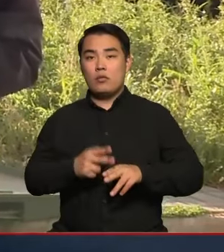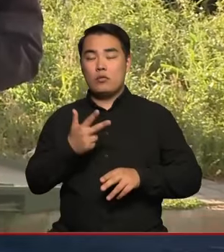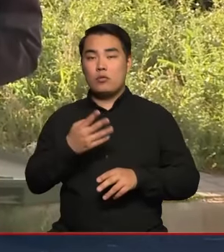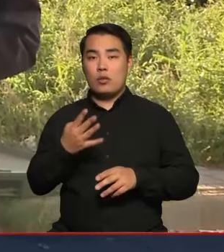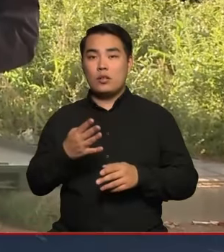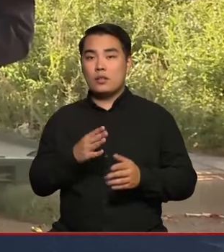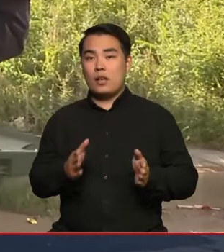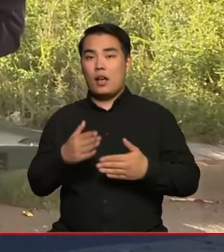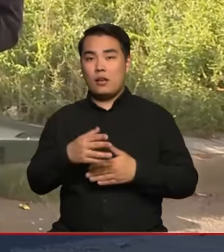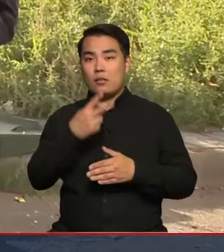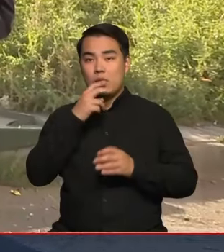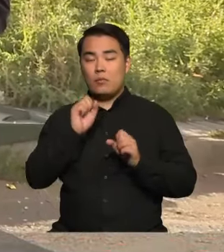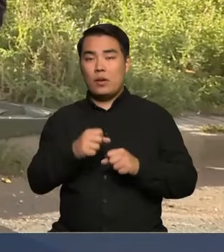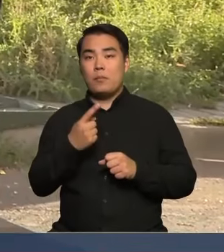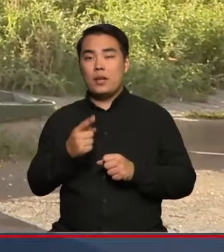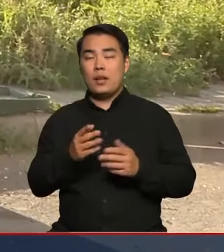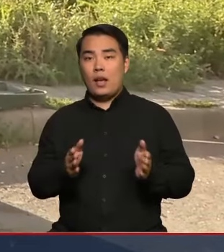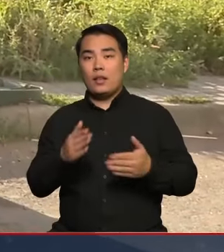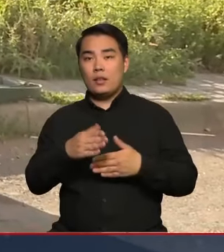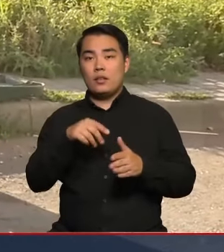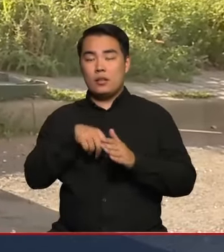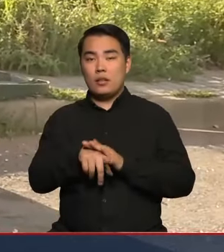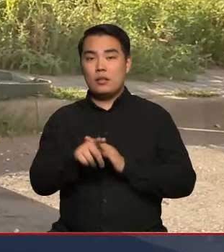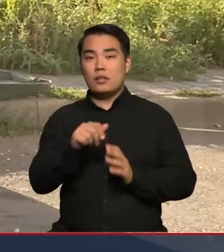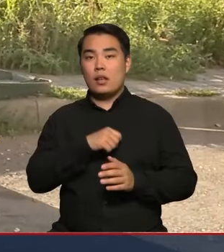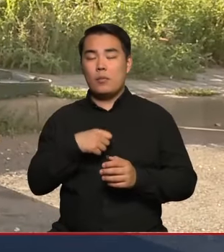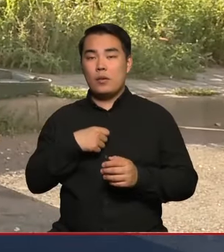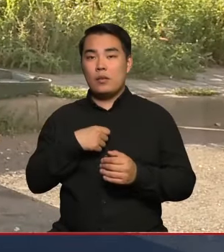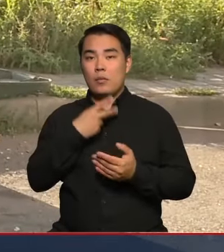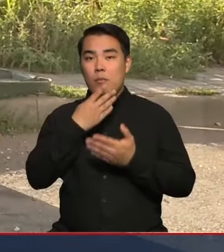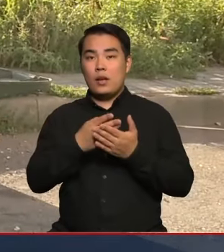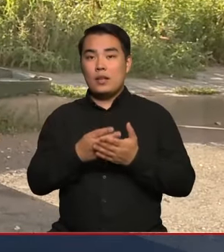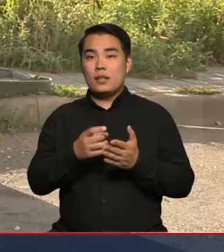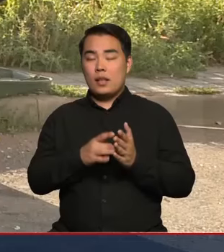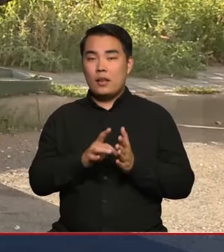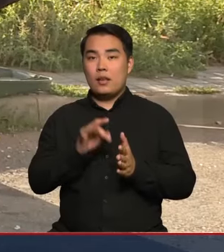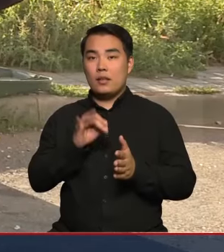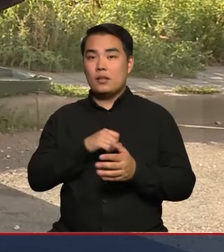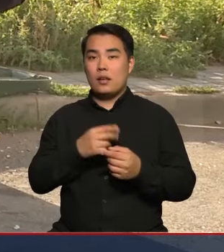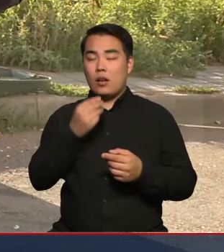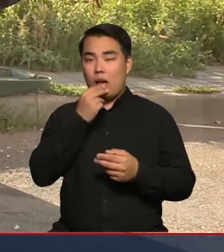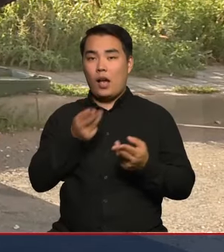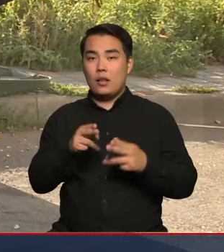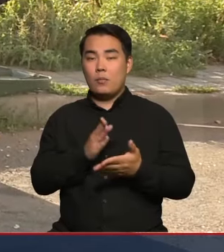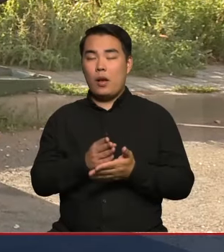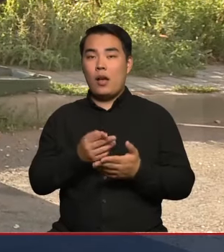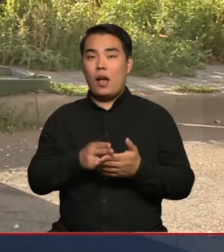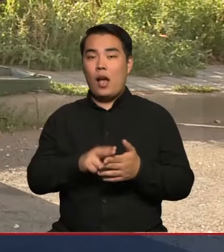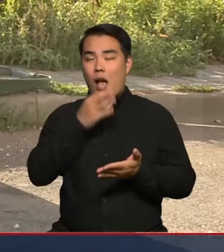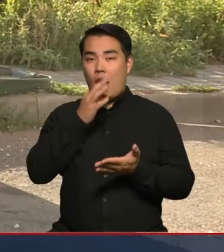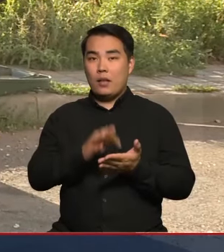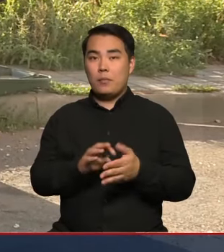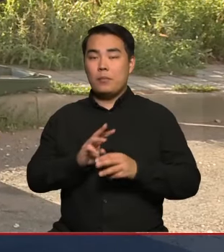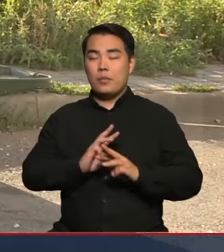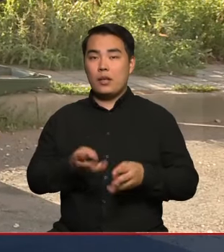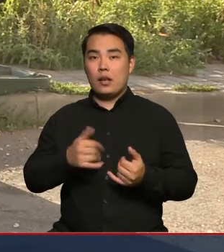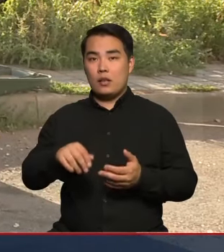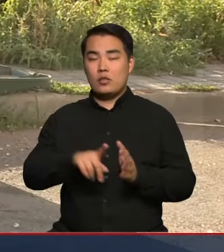көріп тұрмыз. Бір контейнердің өзінде шыны ыдыстар да, тамақ қалдықтары да жатыр. Ал салаға жауапты министр жыл басында